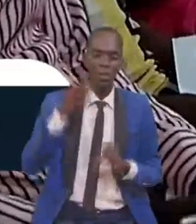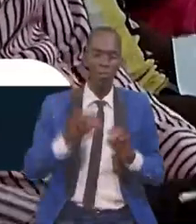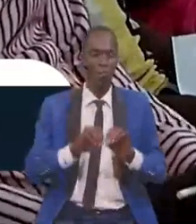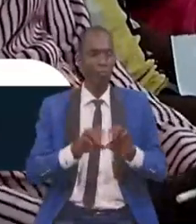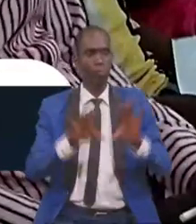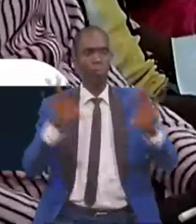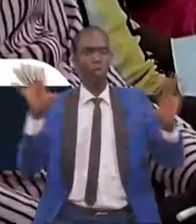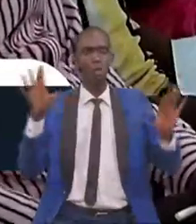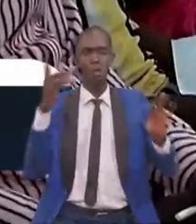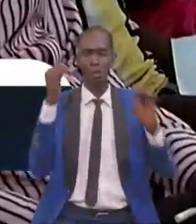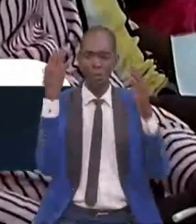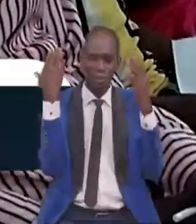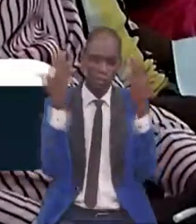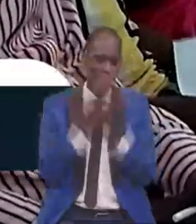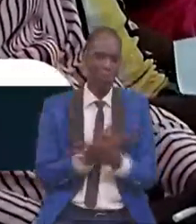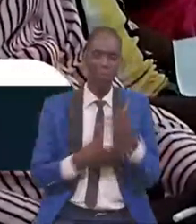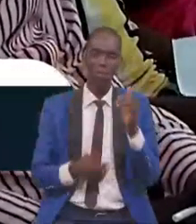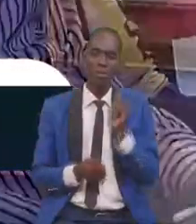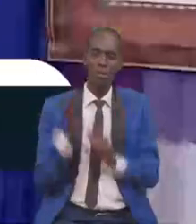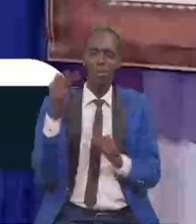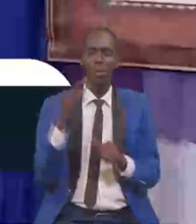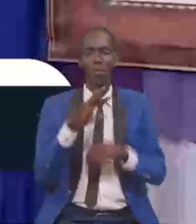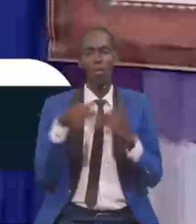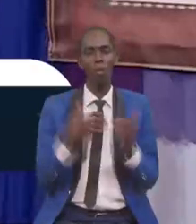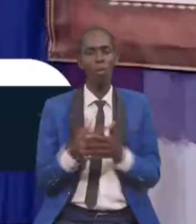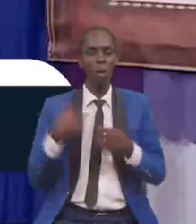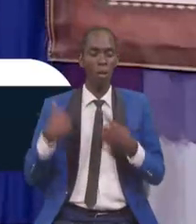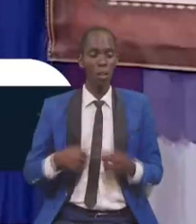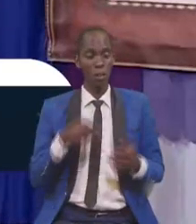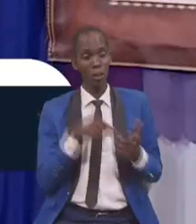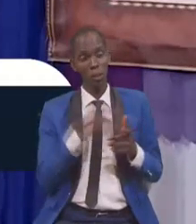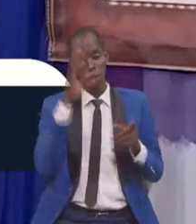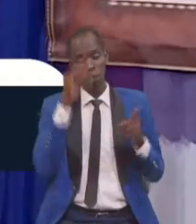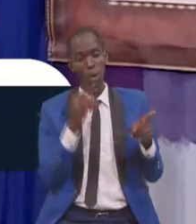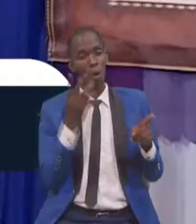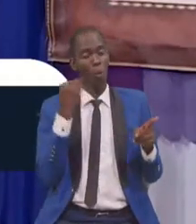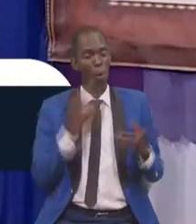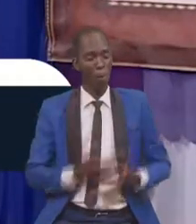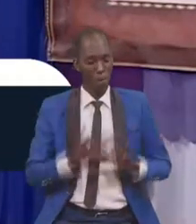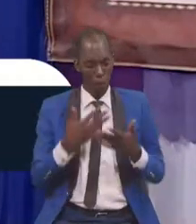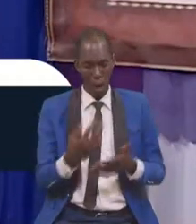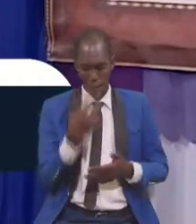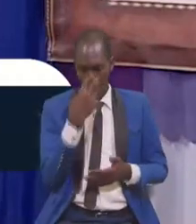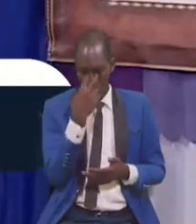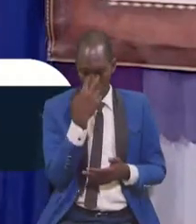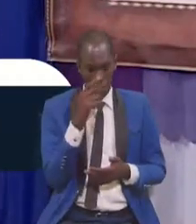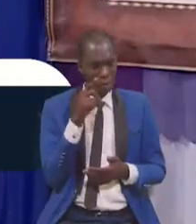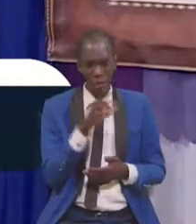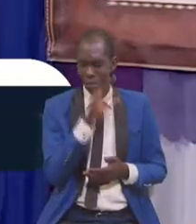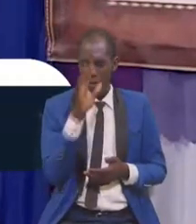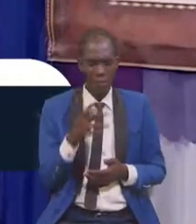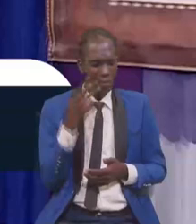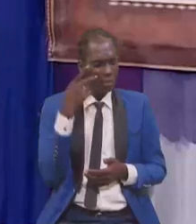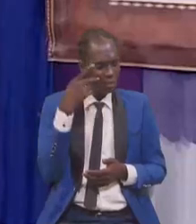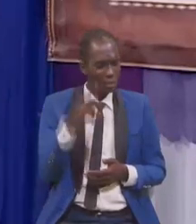il a illuminé le plus sombre de tout cœur. Cet homme était né aveugle. Il n'a jamais vu la lumière